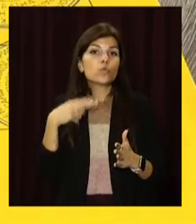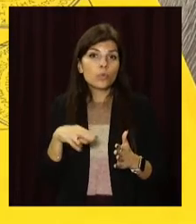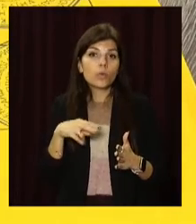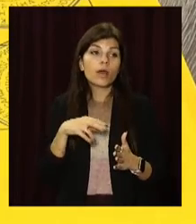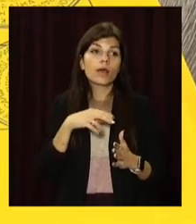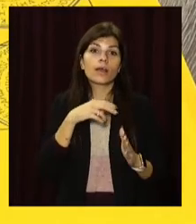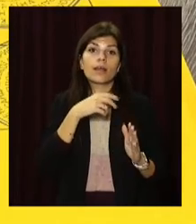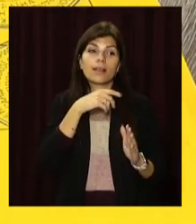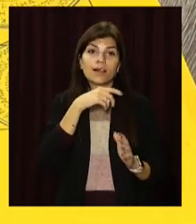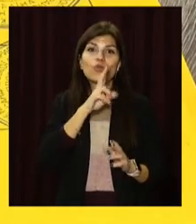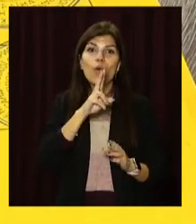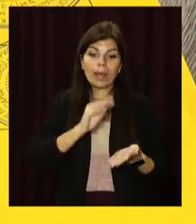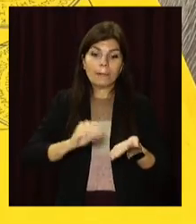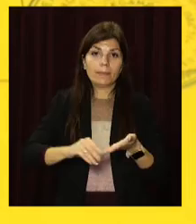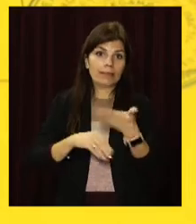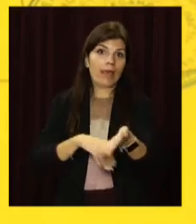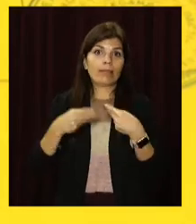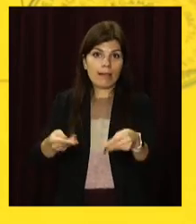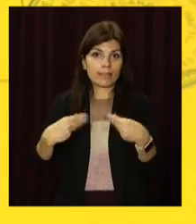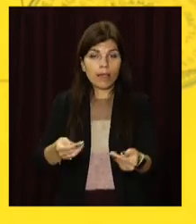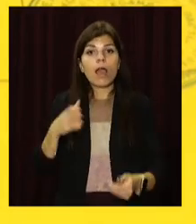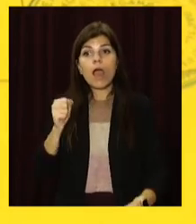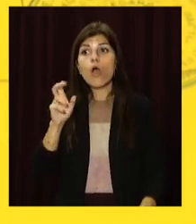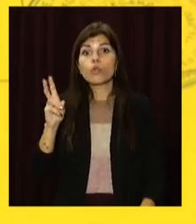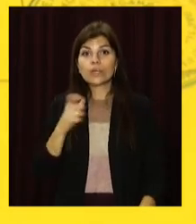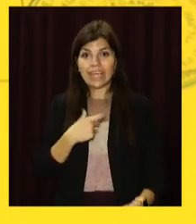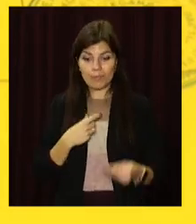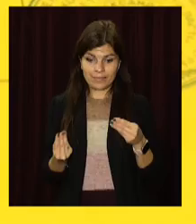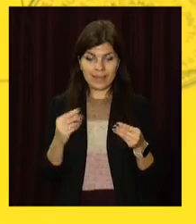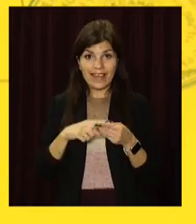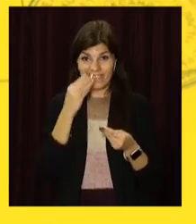а власникам фальшивого сертифікату – до 2 років ув'язнення.